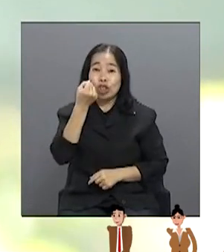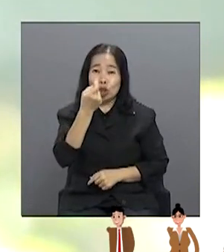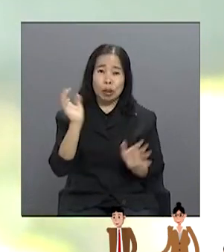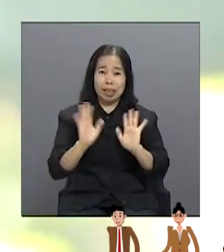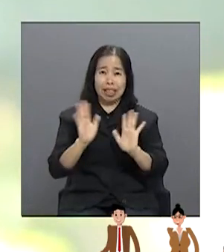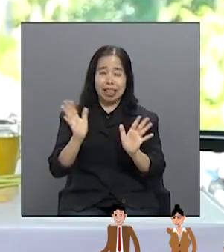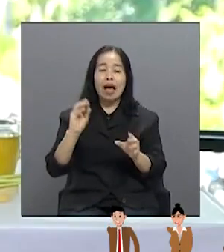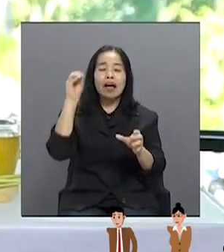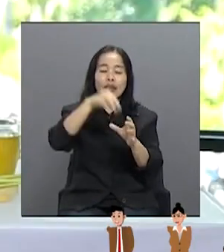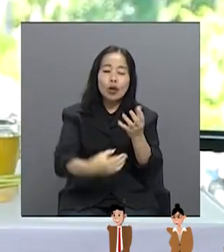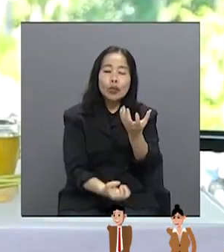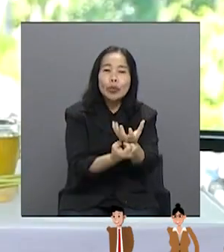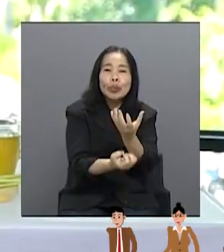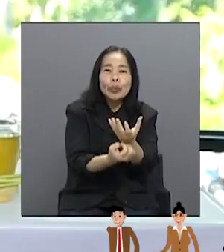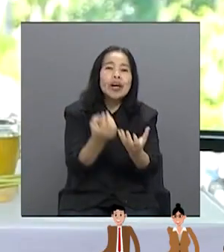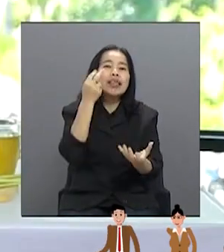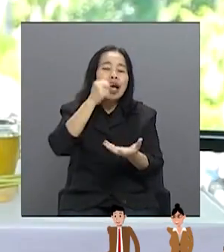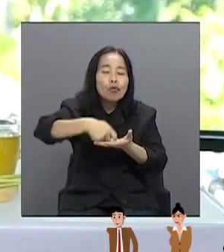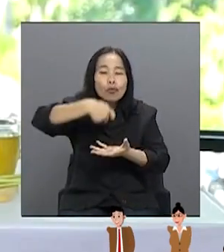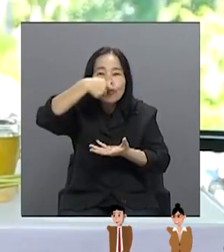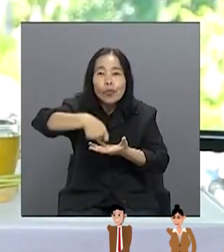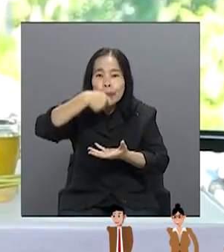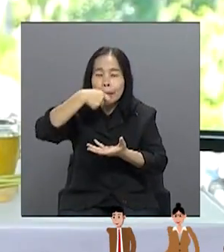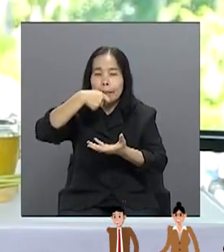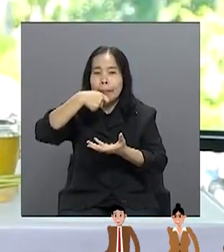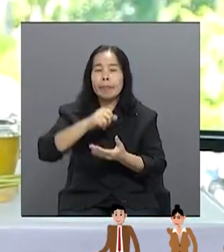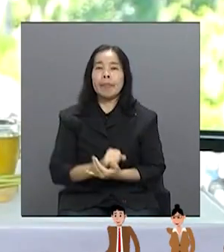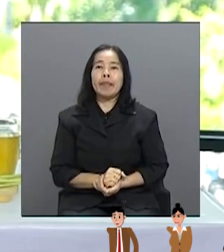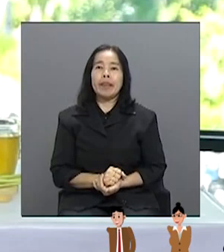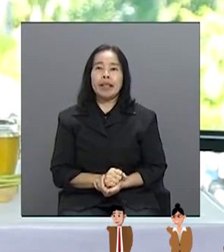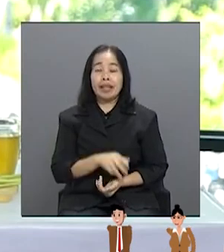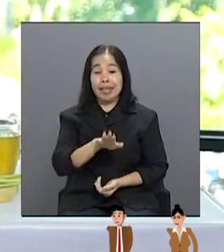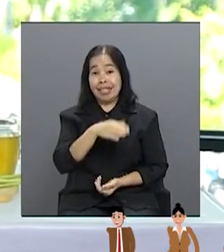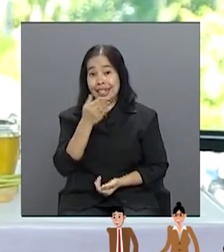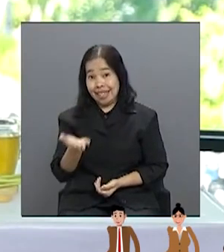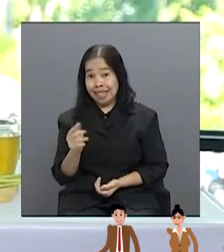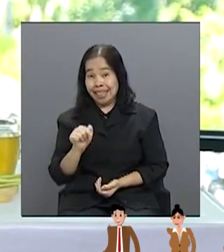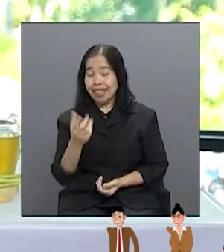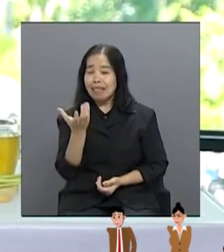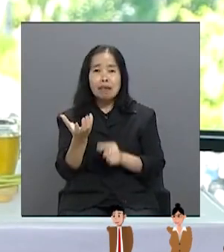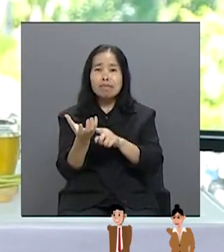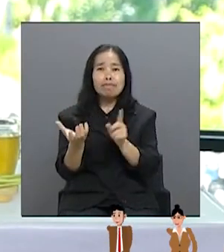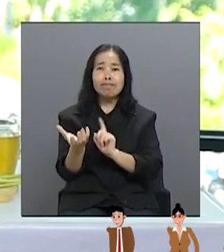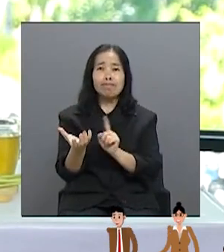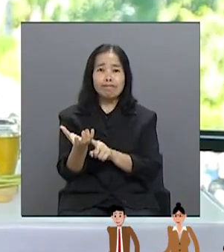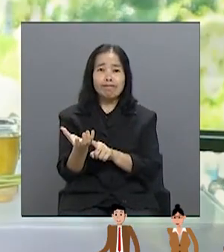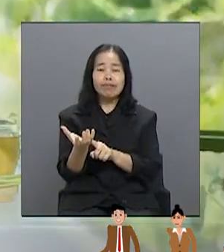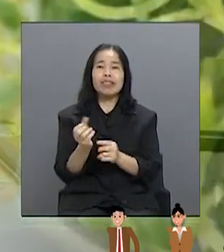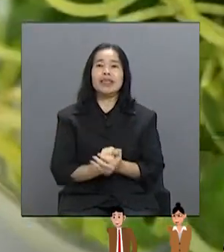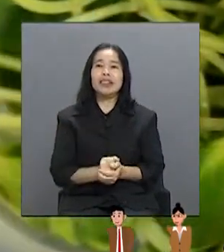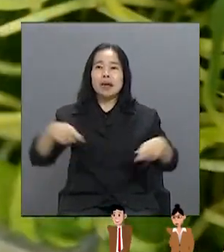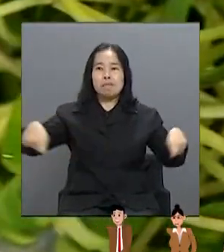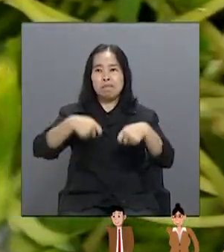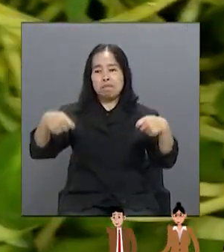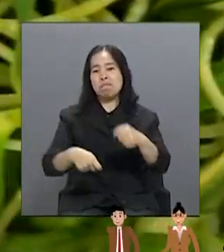ใส่ซุปค่ะ เป็นเครื่องเทศอันนึงที่ดี ค่ะ แล้วอีกหนึ่งสิ่งที่ เราเอามายำได้นะครับเอามาผัด